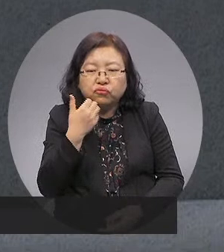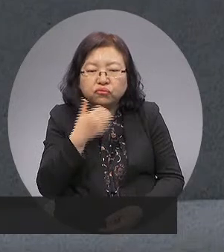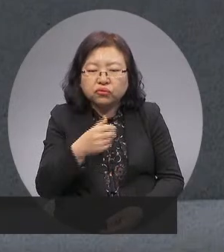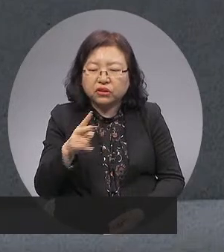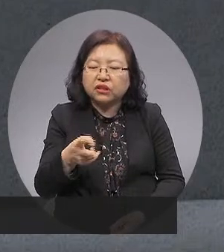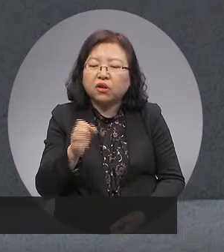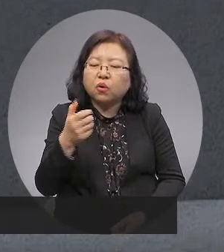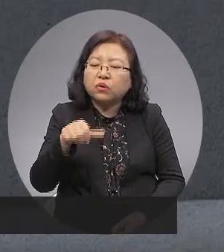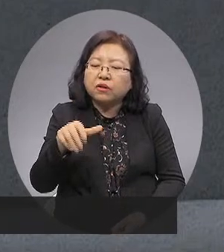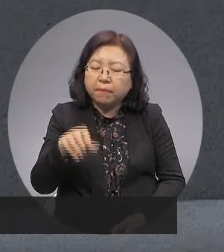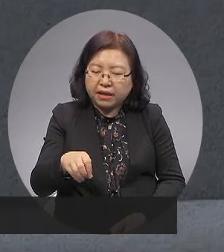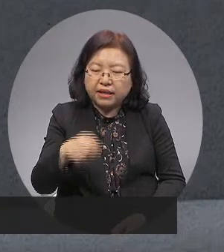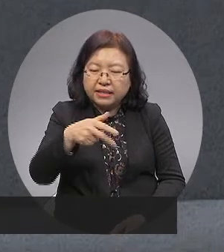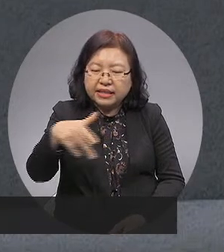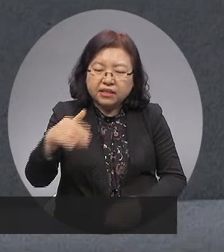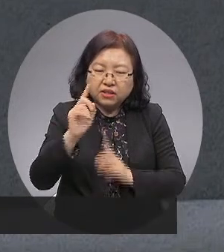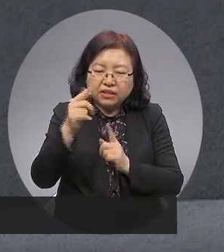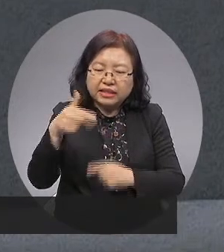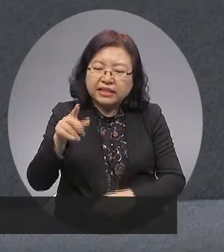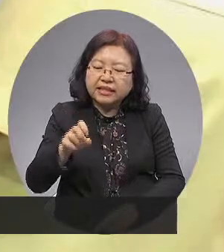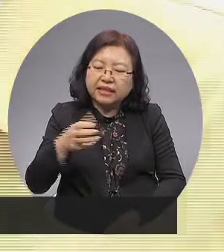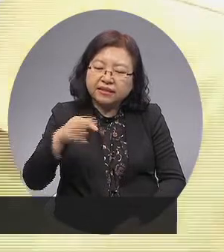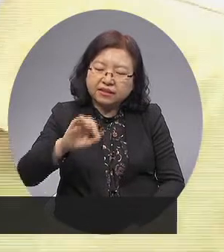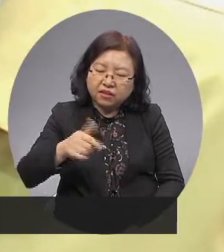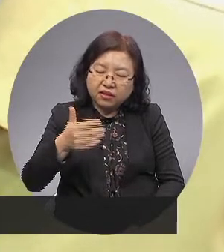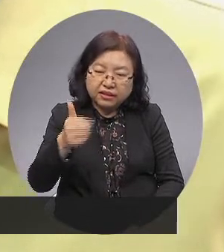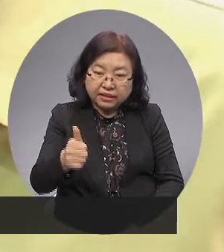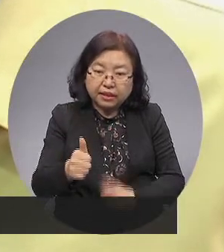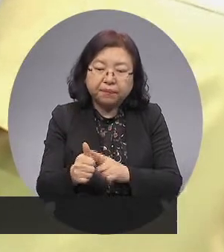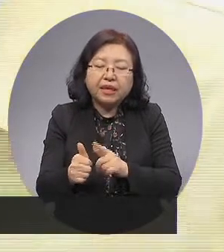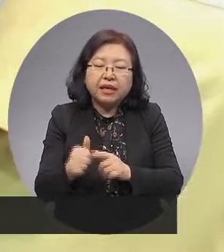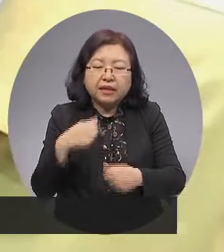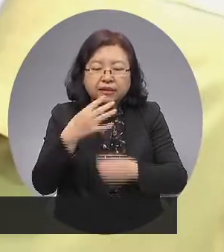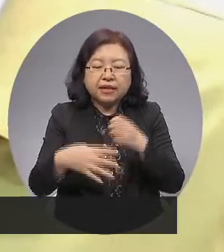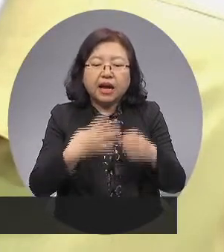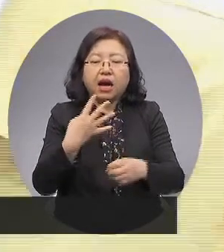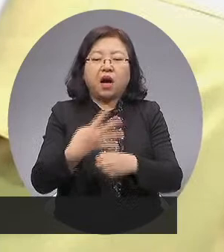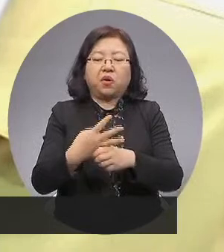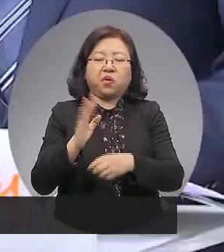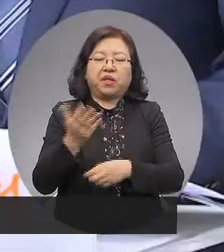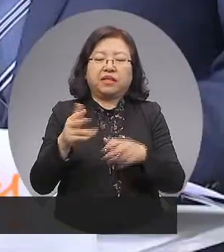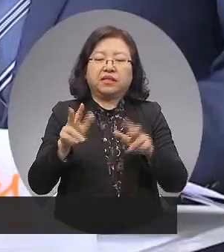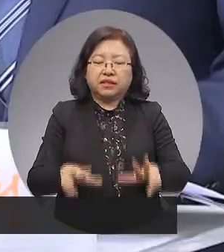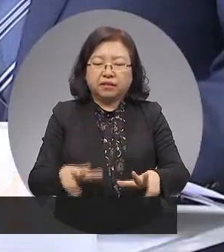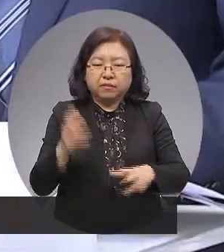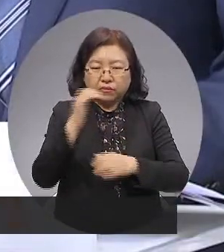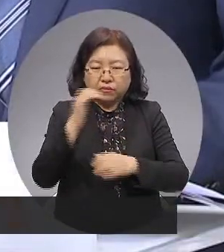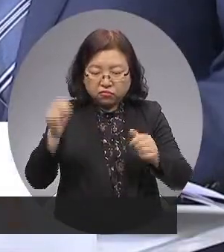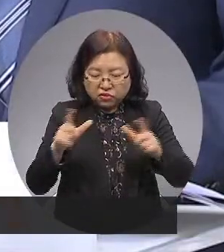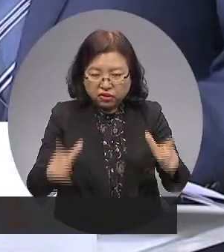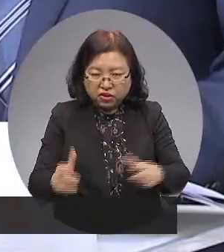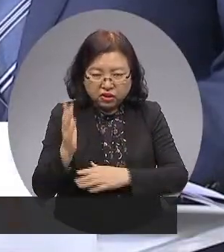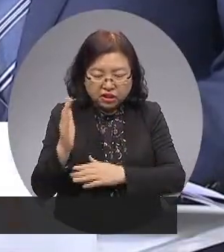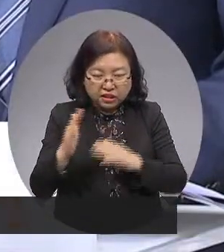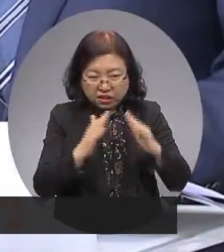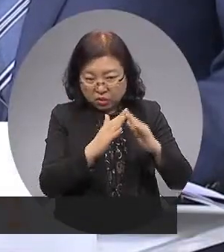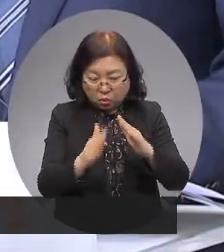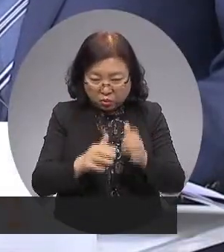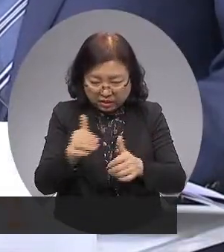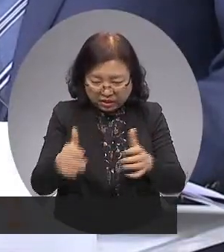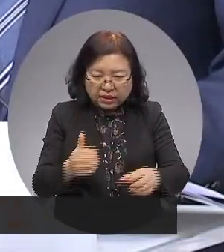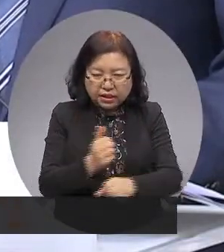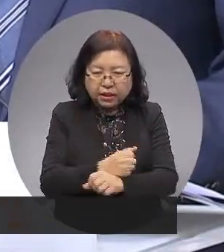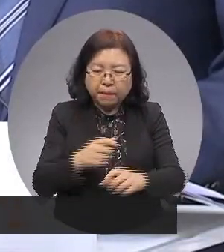원인 이상천 제천 시장이었습니다. 4년이 다 되어가는 지금 충북 선출직 단체장들의 평균